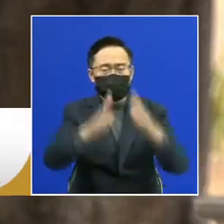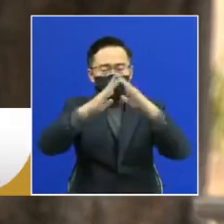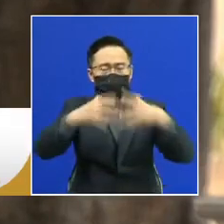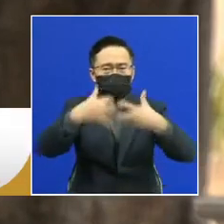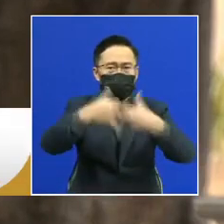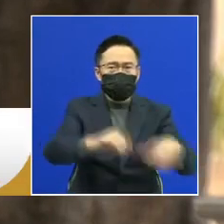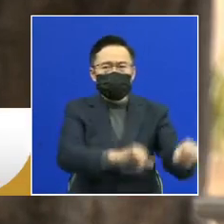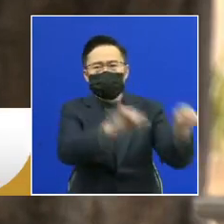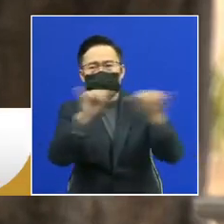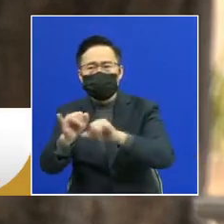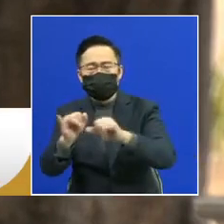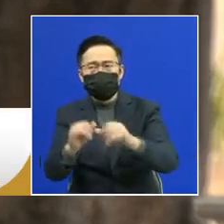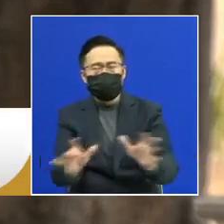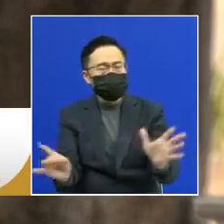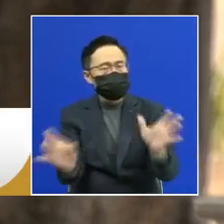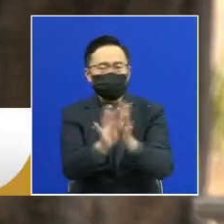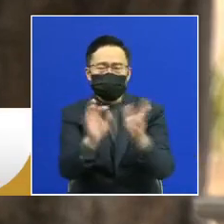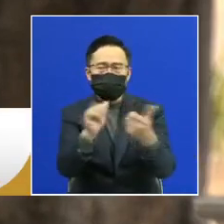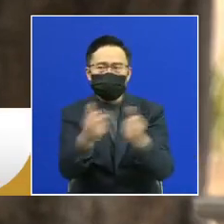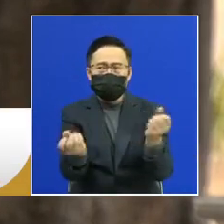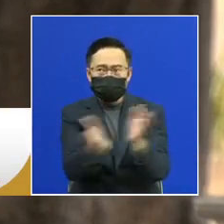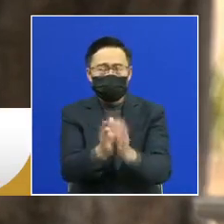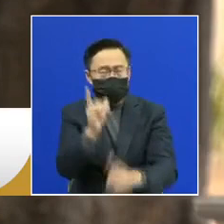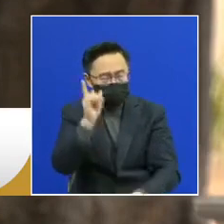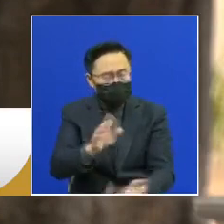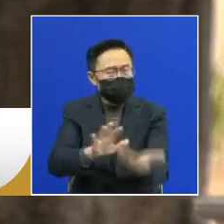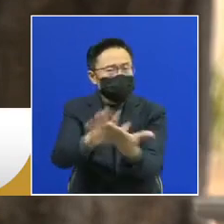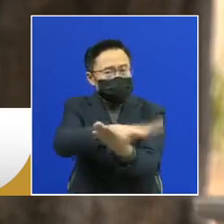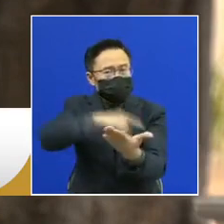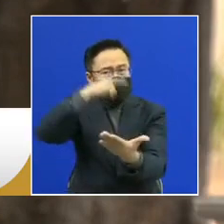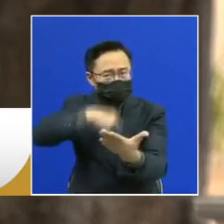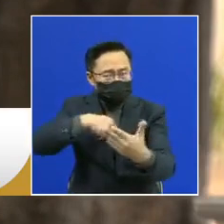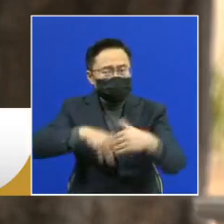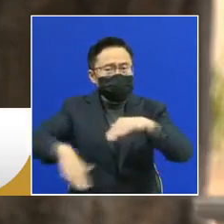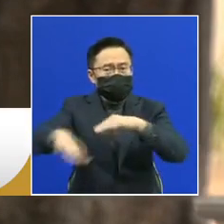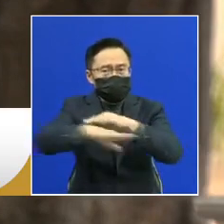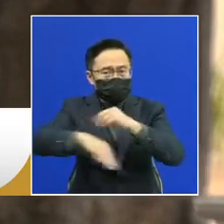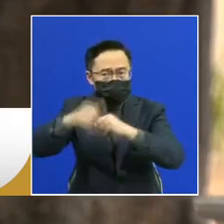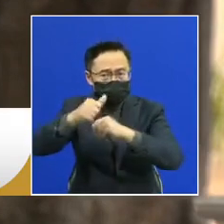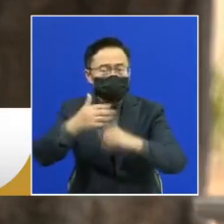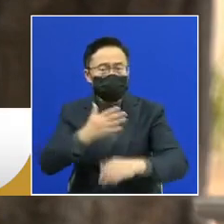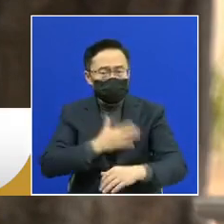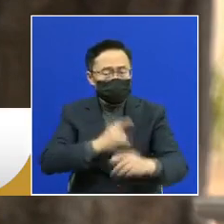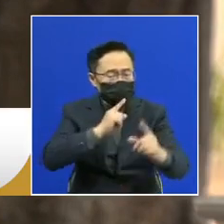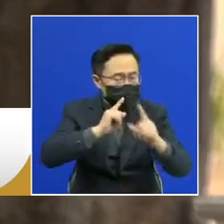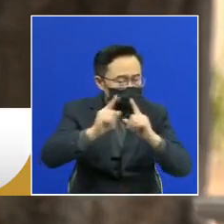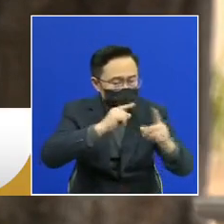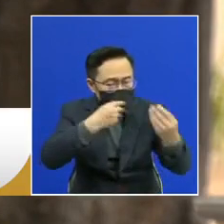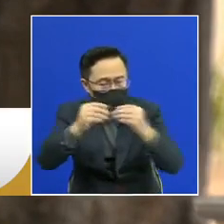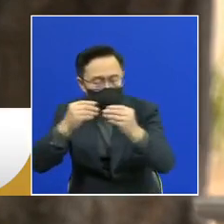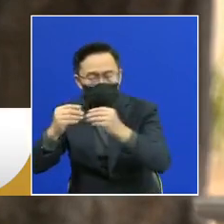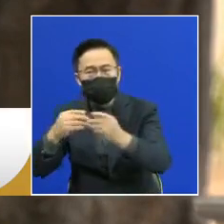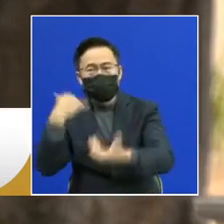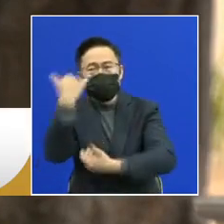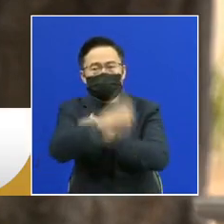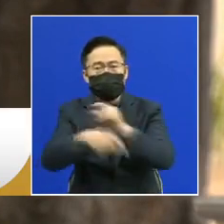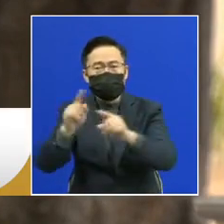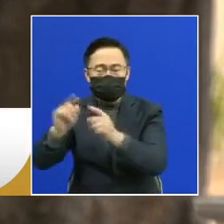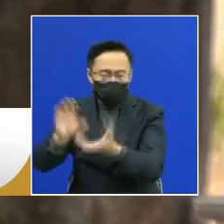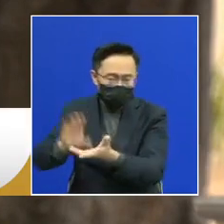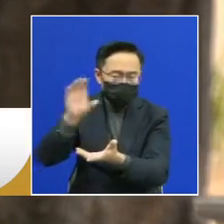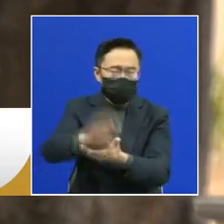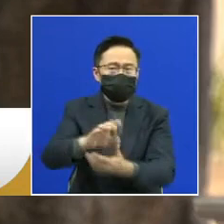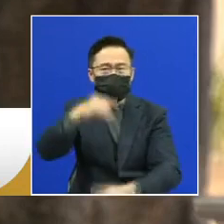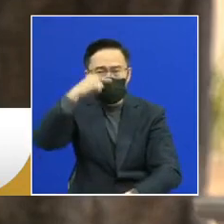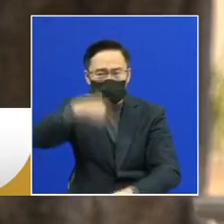บริพารวีรภาพเยอะนะผมก็ก็พยายามที่จะพูดคุยกับต่างประเทศเข้ามาแล้วเขาเขาชื่นชมหมดอ้ะ